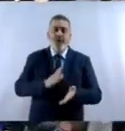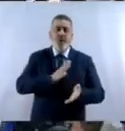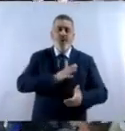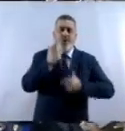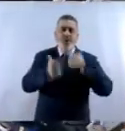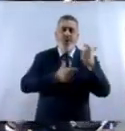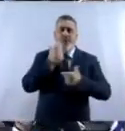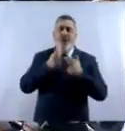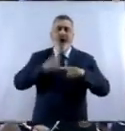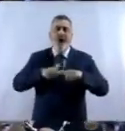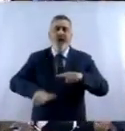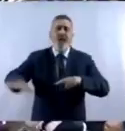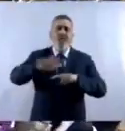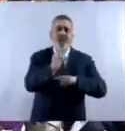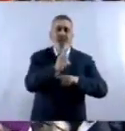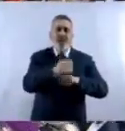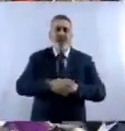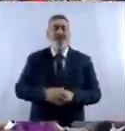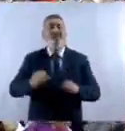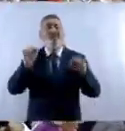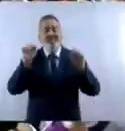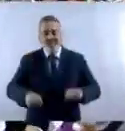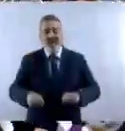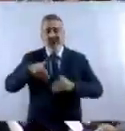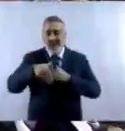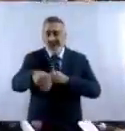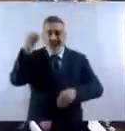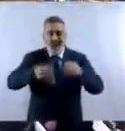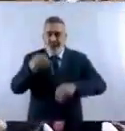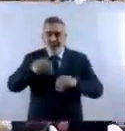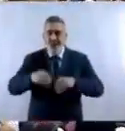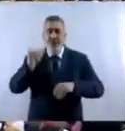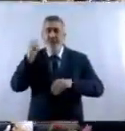όλη η Ελλάδα θα γίνει μπλε στις εκλογές της Άνοιξης.